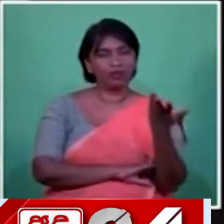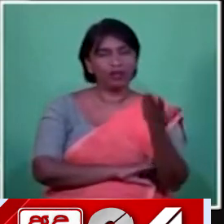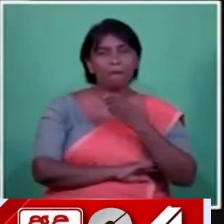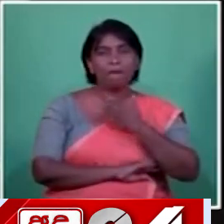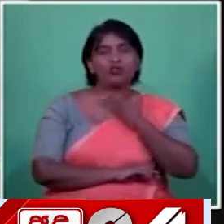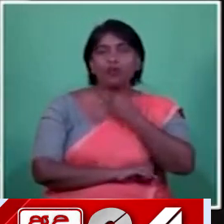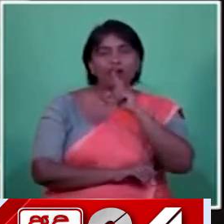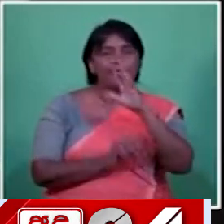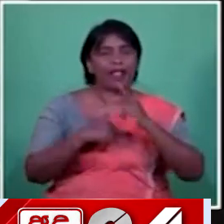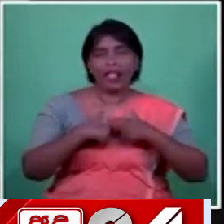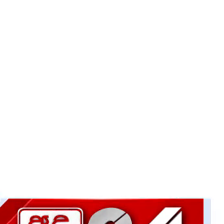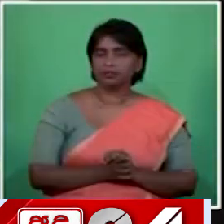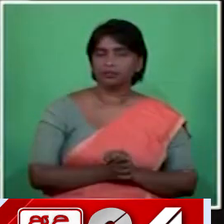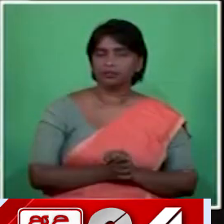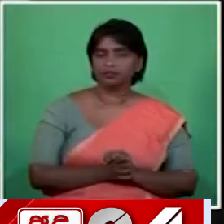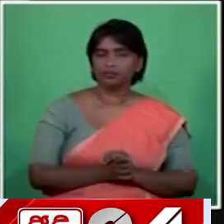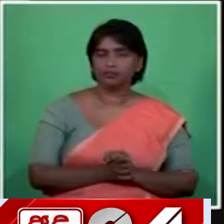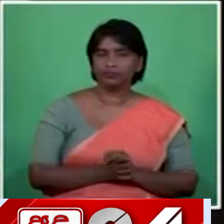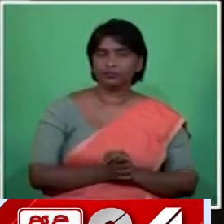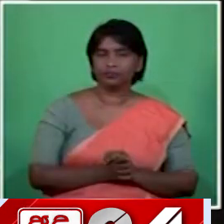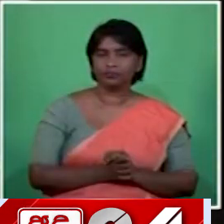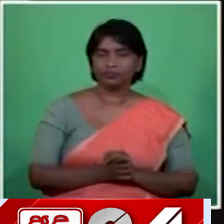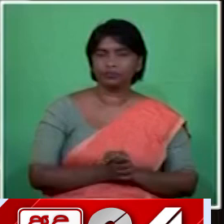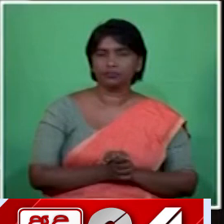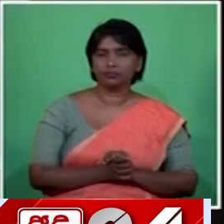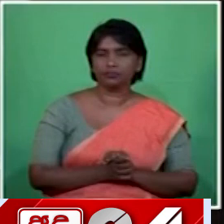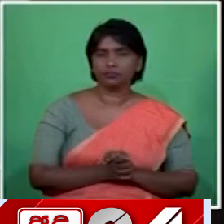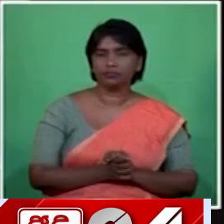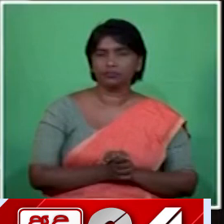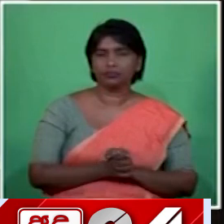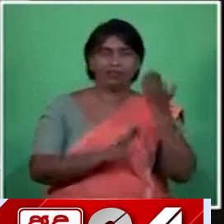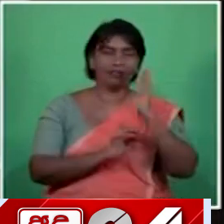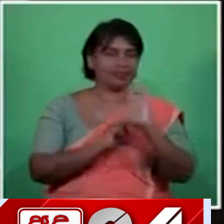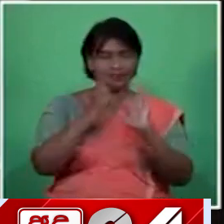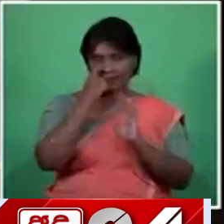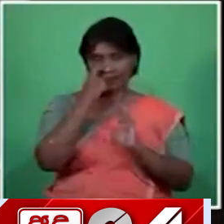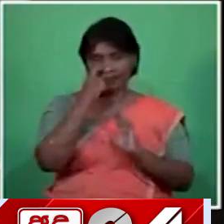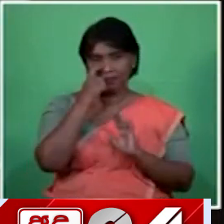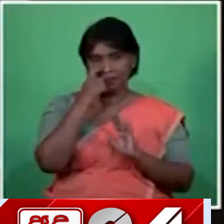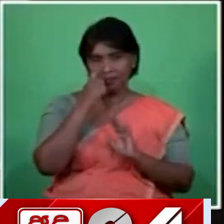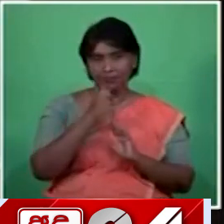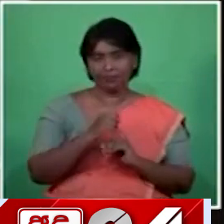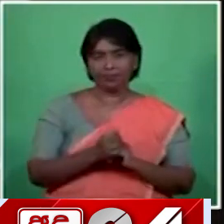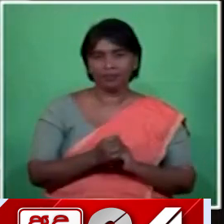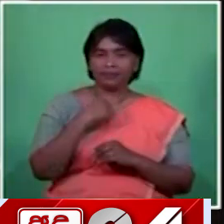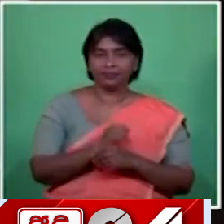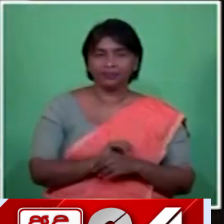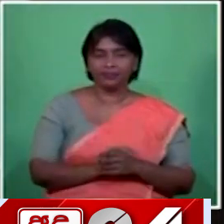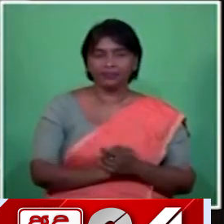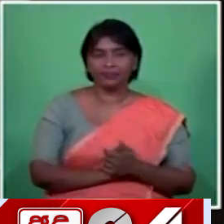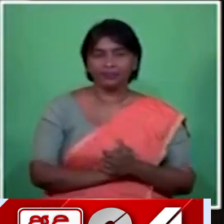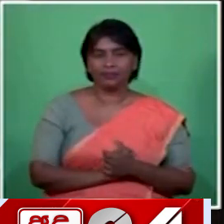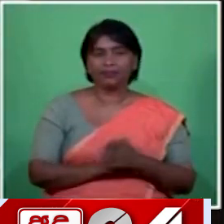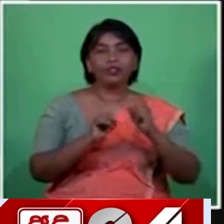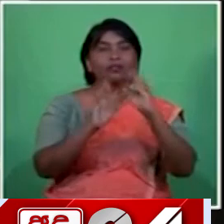ගන්න. මට බොරු කියන්න කිසිම හේතුවක් නැහැ කරු කතානායකතුමනි. නෑ නෑ කිසිම තරහ නෑ. ඒකට කියන්නේ වේගවත්ව කරුණු දැක්වීම.